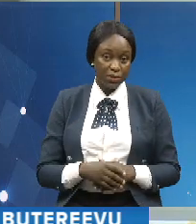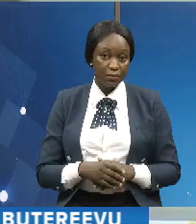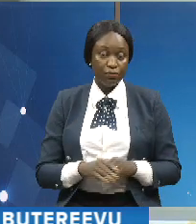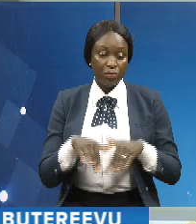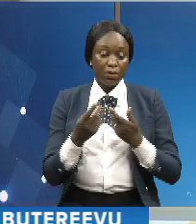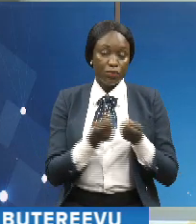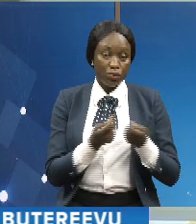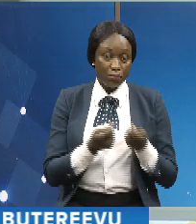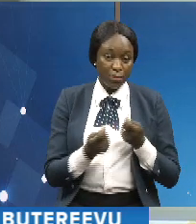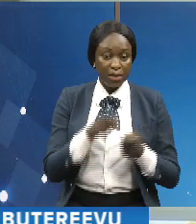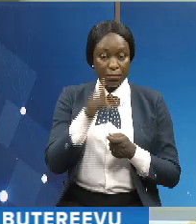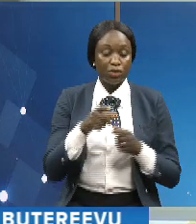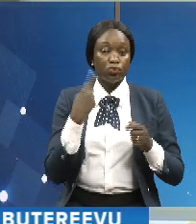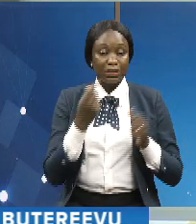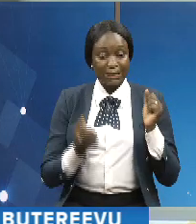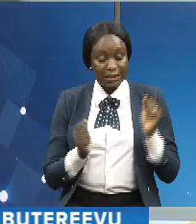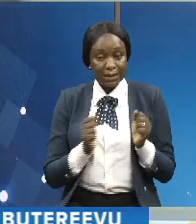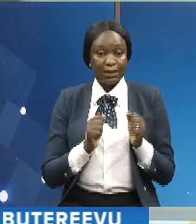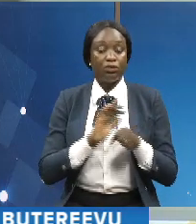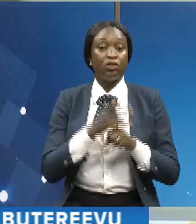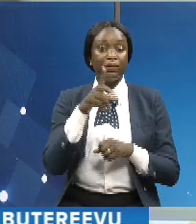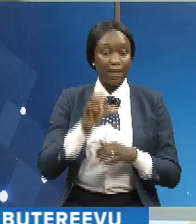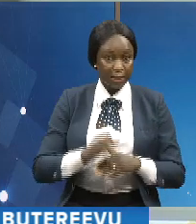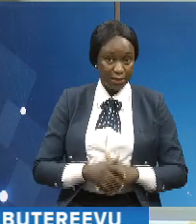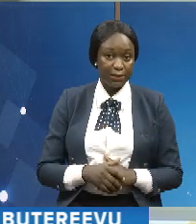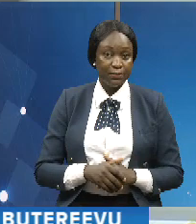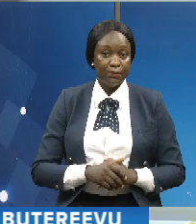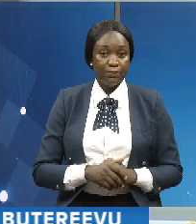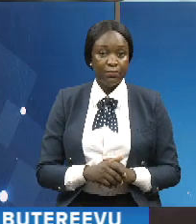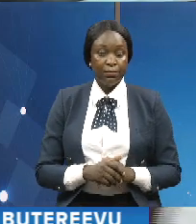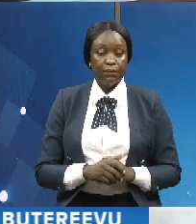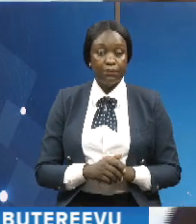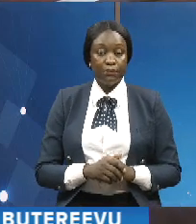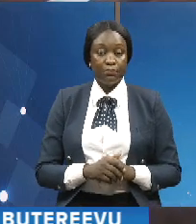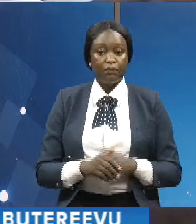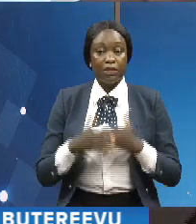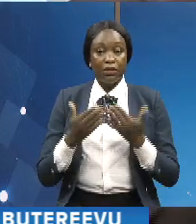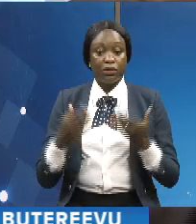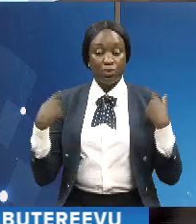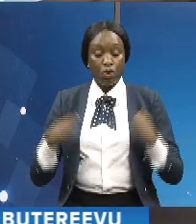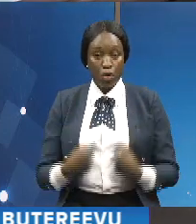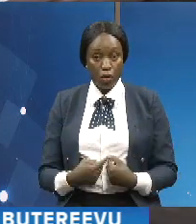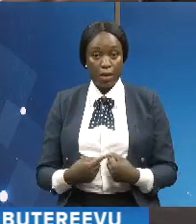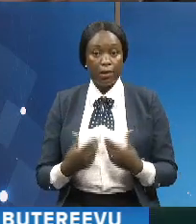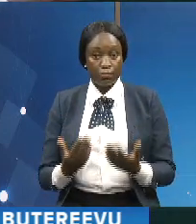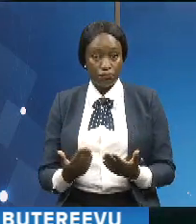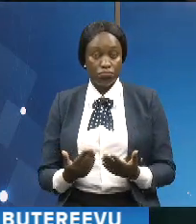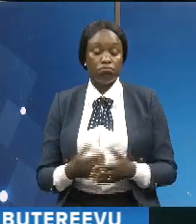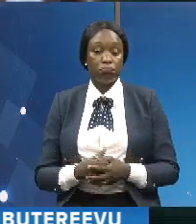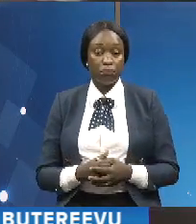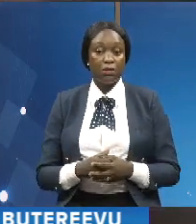treatment of persons suffering from COVID-19. Bannamateeka okuva mu ofiisi ya Ssaabawolereza wa